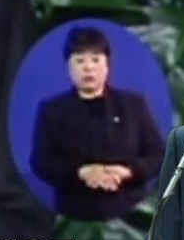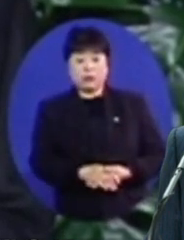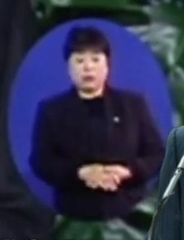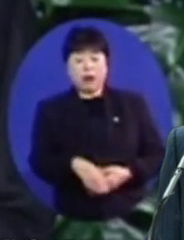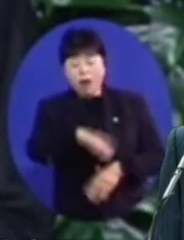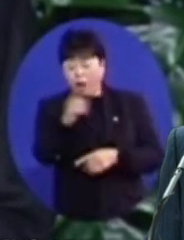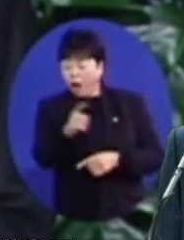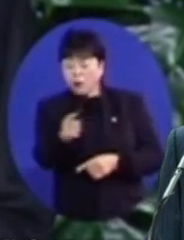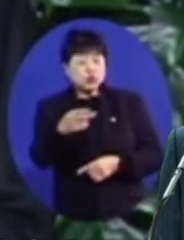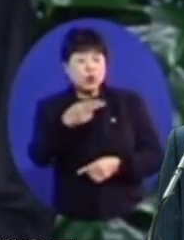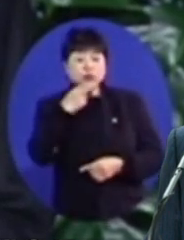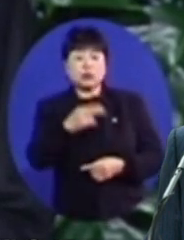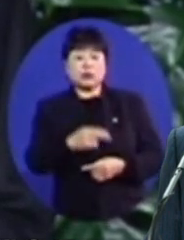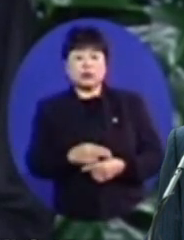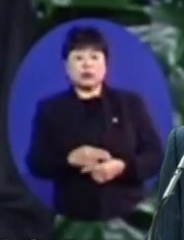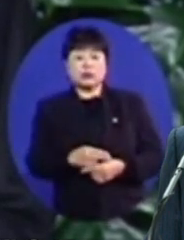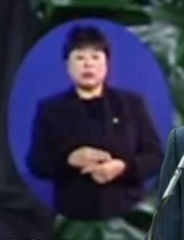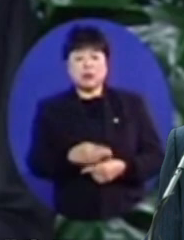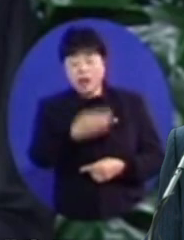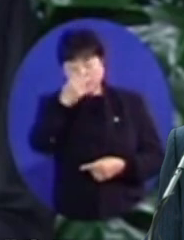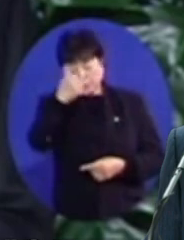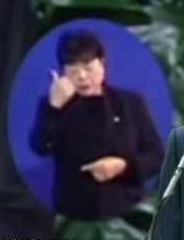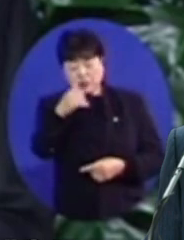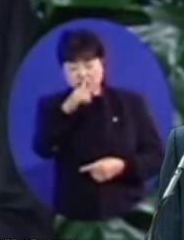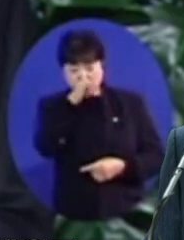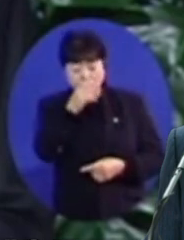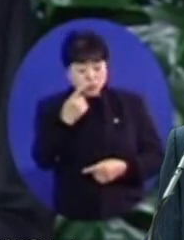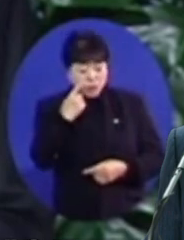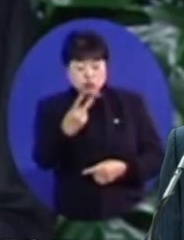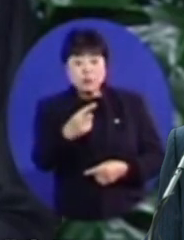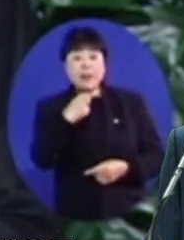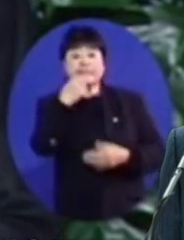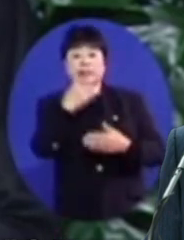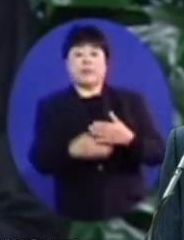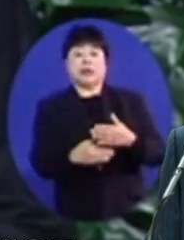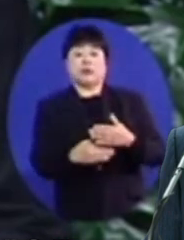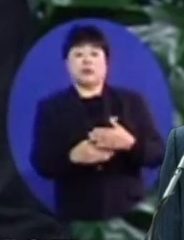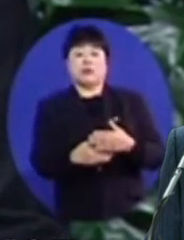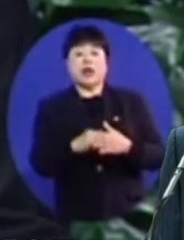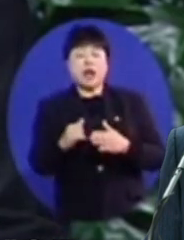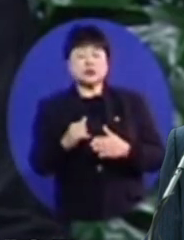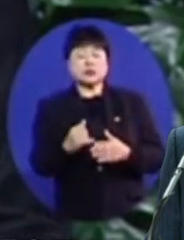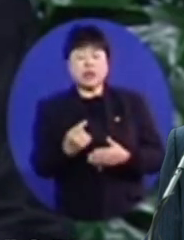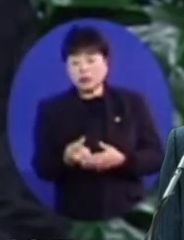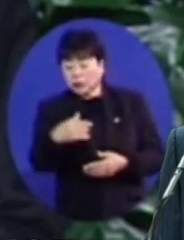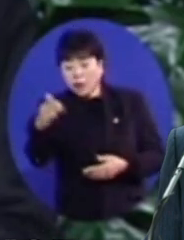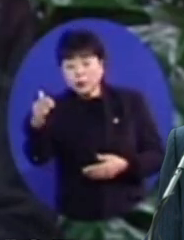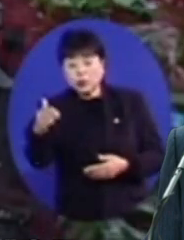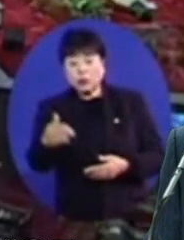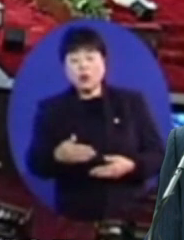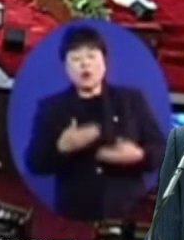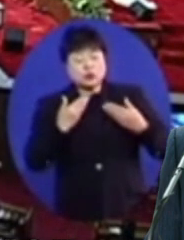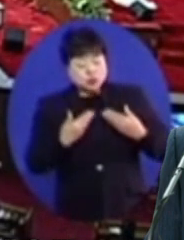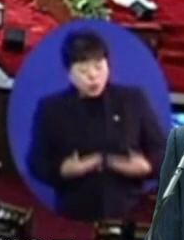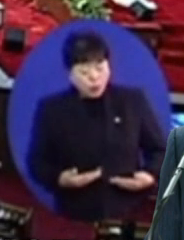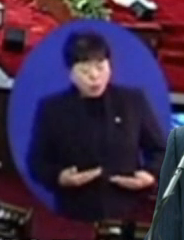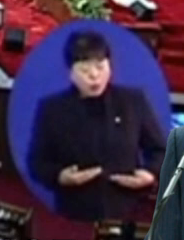없습니다 아래채 우리 할아버지 할머니 두 분만 계시고 온 집안이 다 죽은 듯이